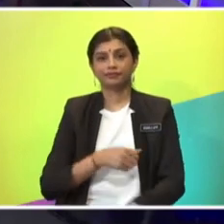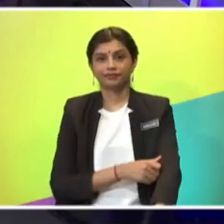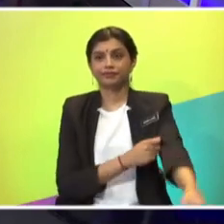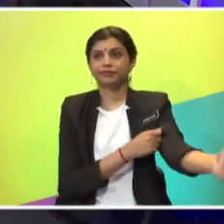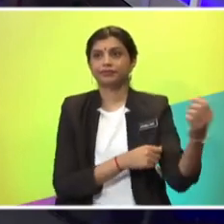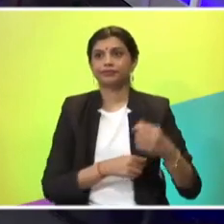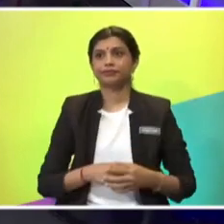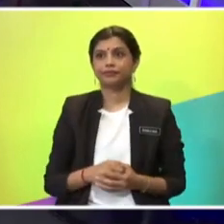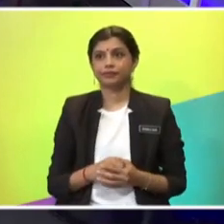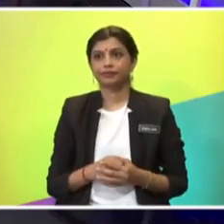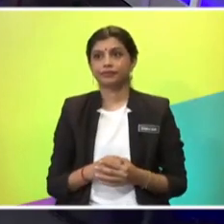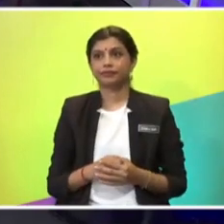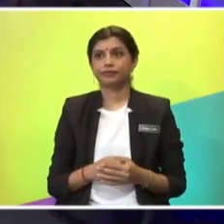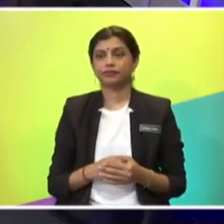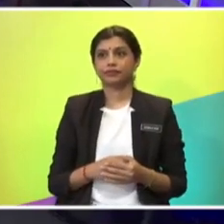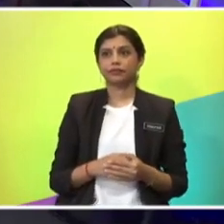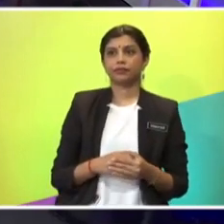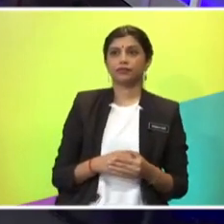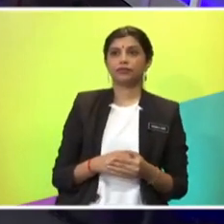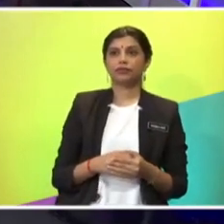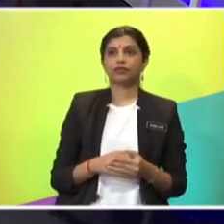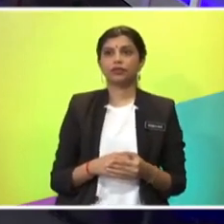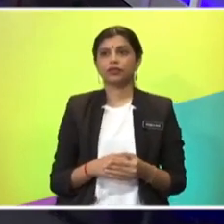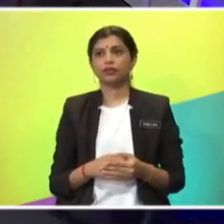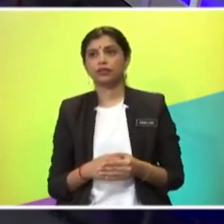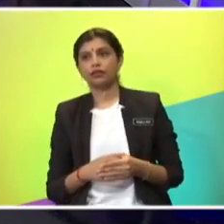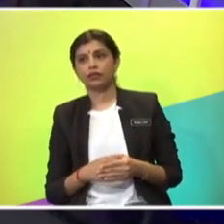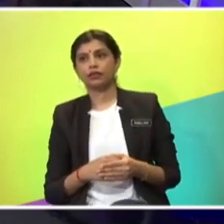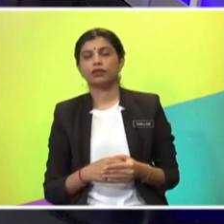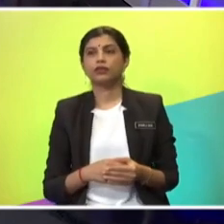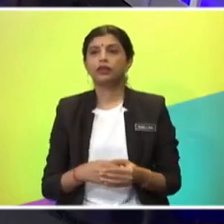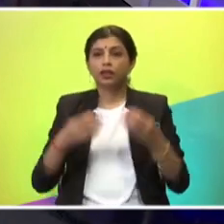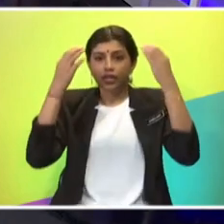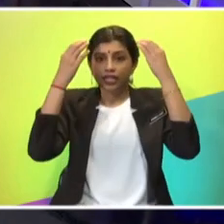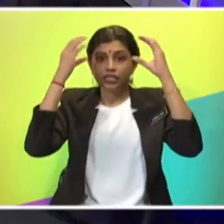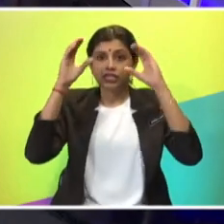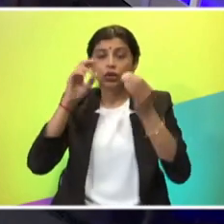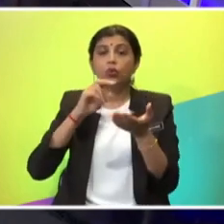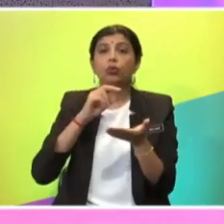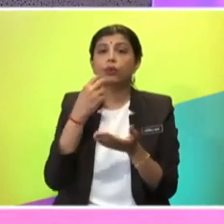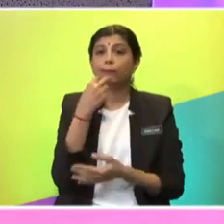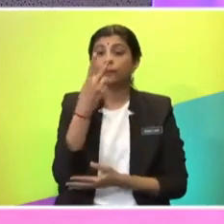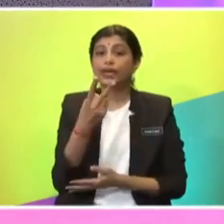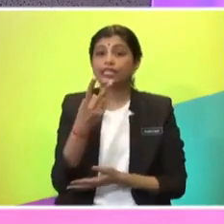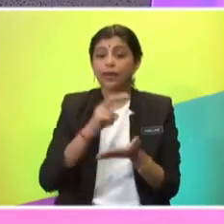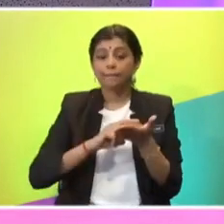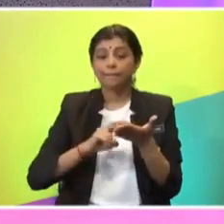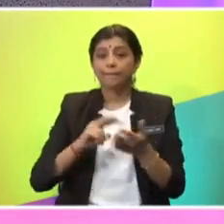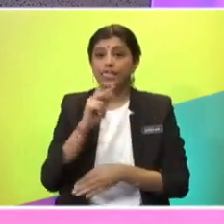Okey, soalan yang sama. Baik. Okey, Louis boleh type .6.6 RM.